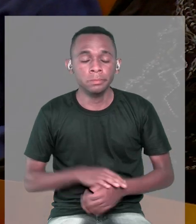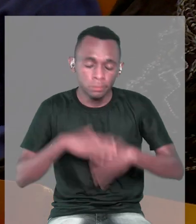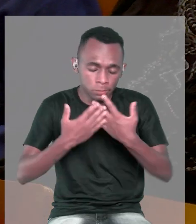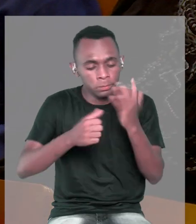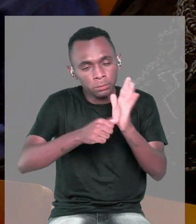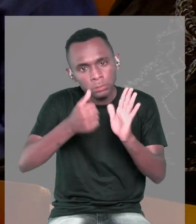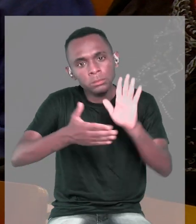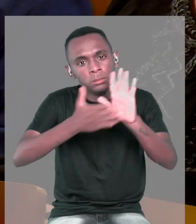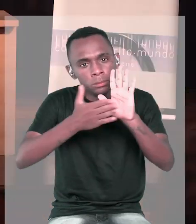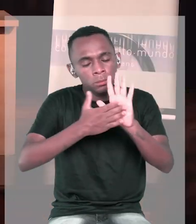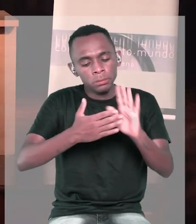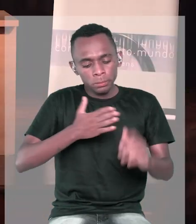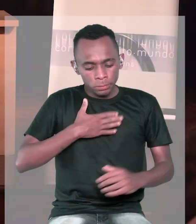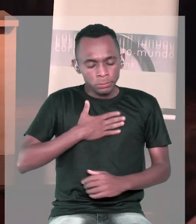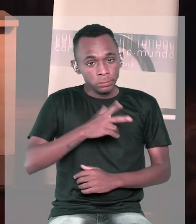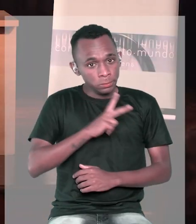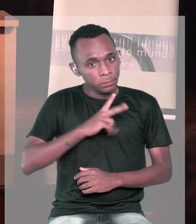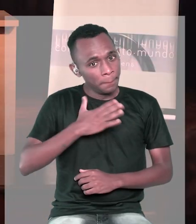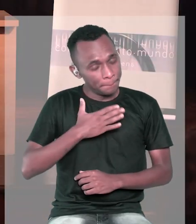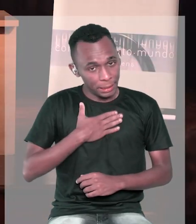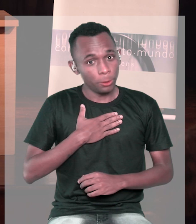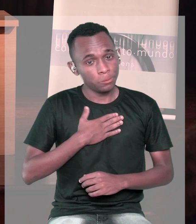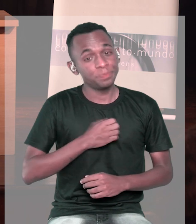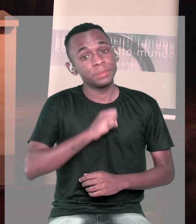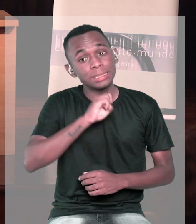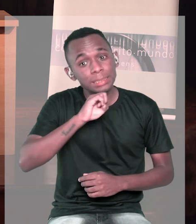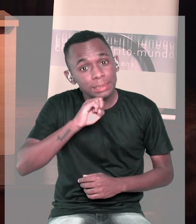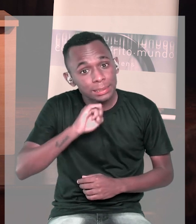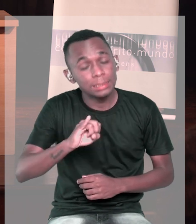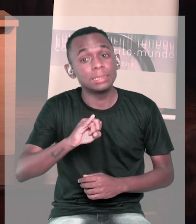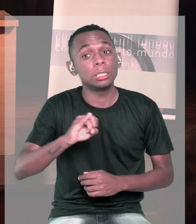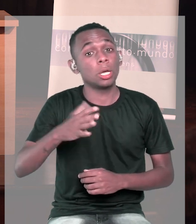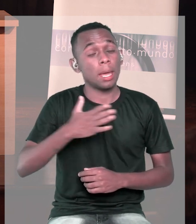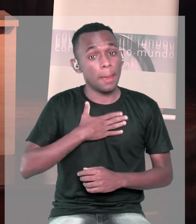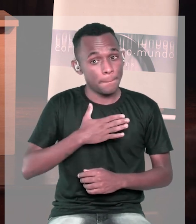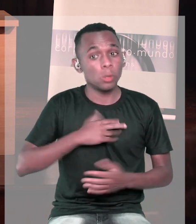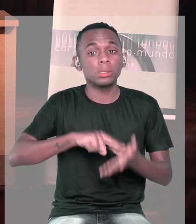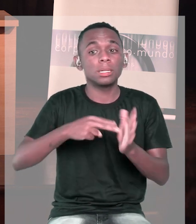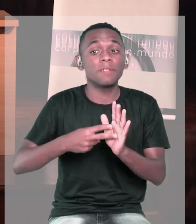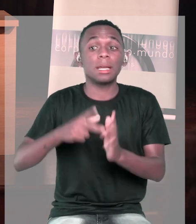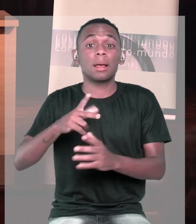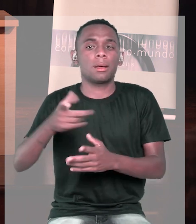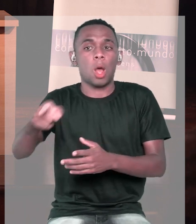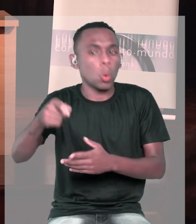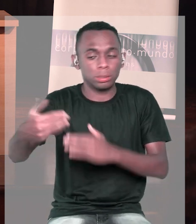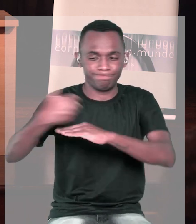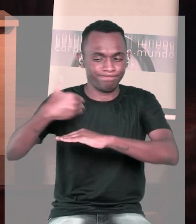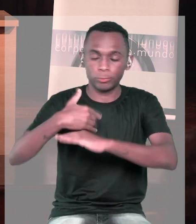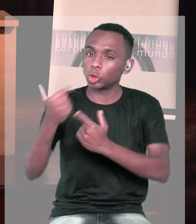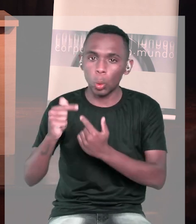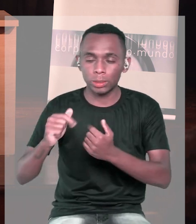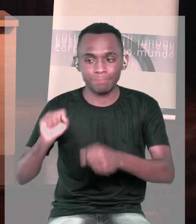primeira proposta, que é o que é meu, a segunda de que se o que é meu é só meu, eu estou privando o outro de alguma coisa, e